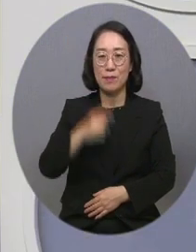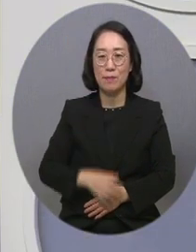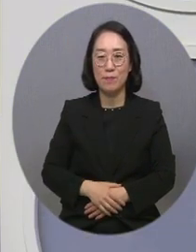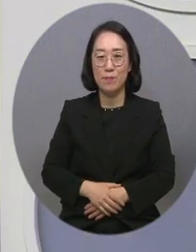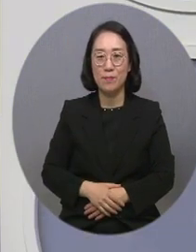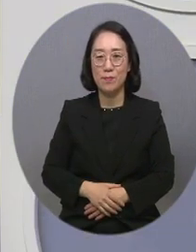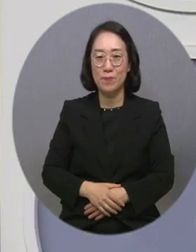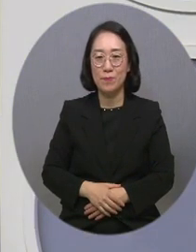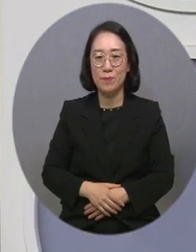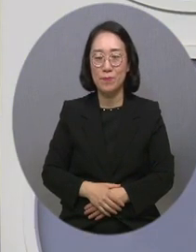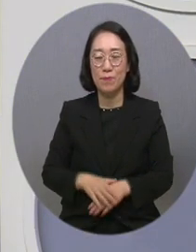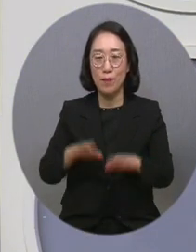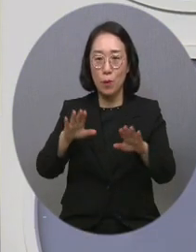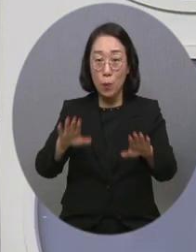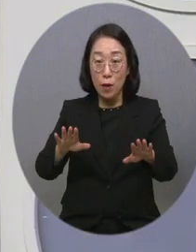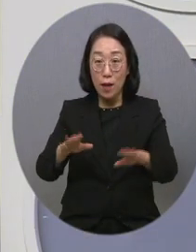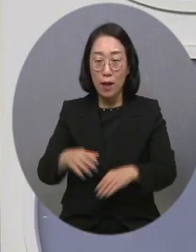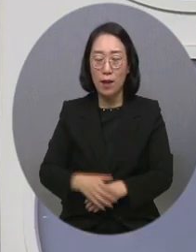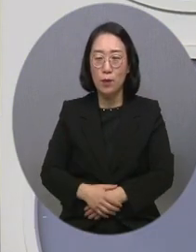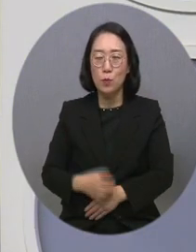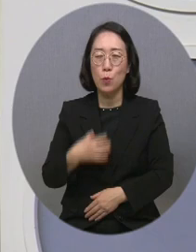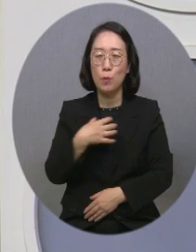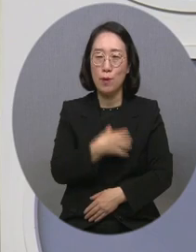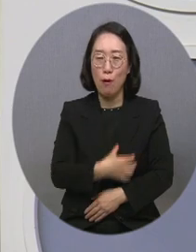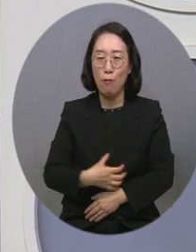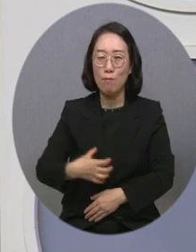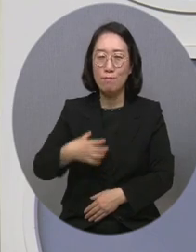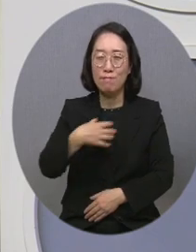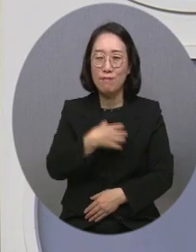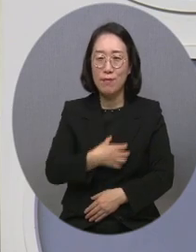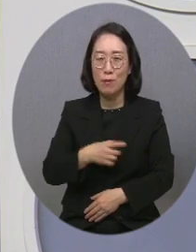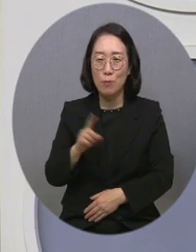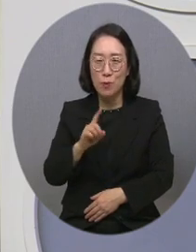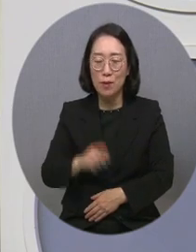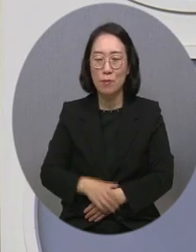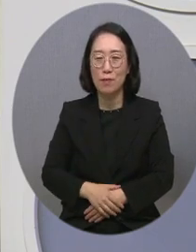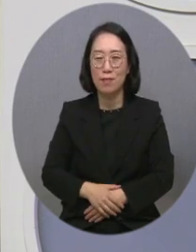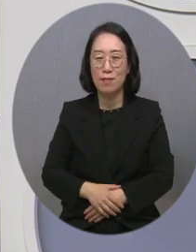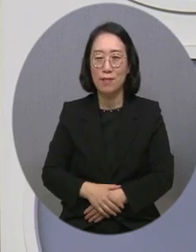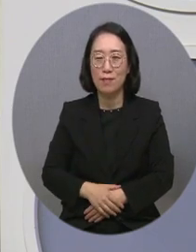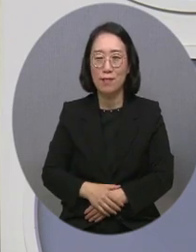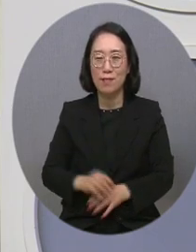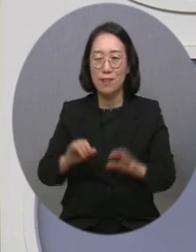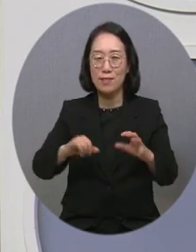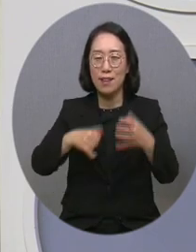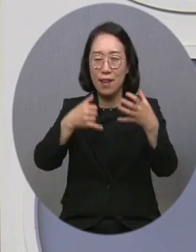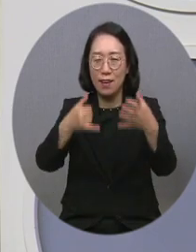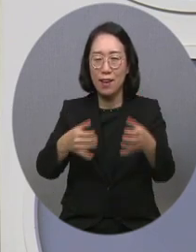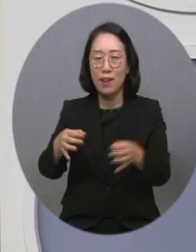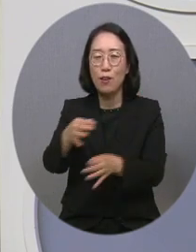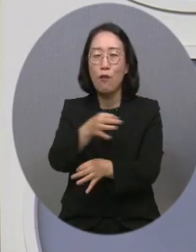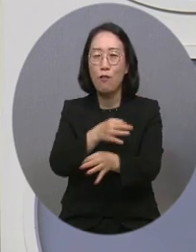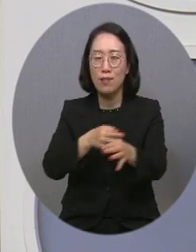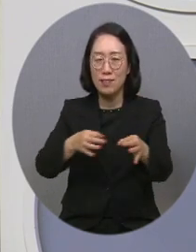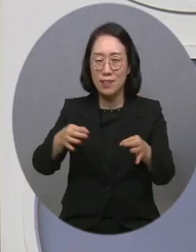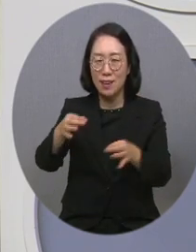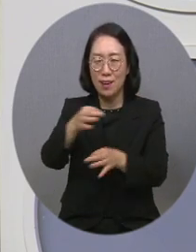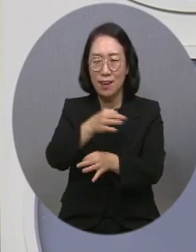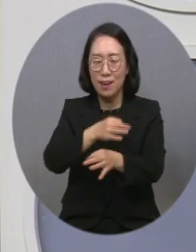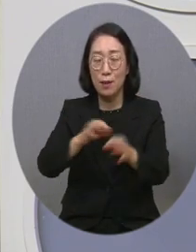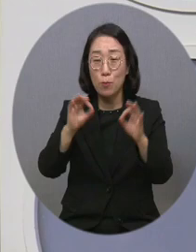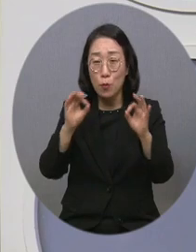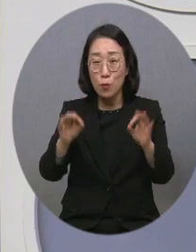이렇게 그 염려가 좀 되는 게 지금 우리 그 세계 경제를 보면은 사실상